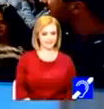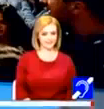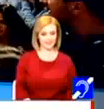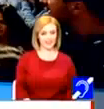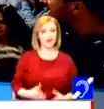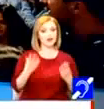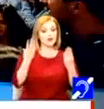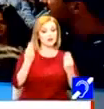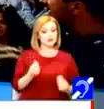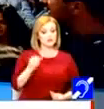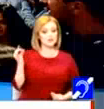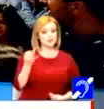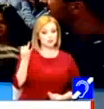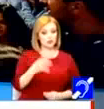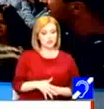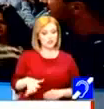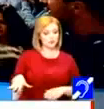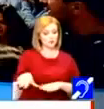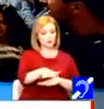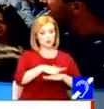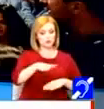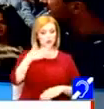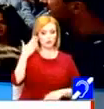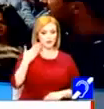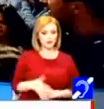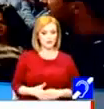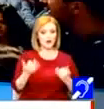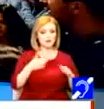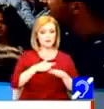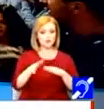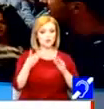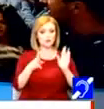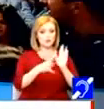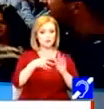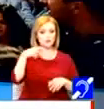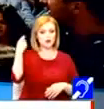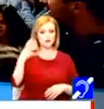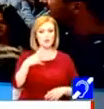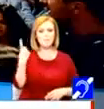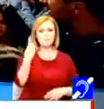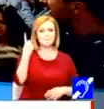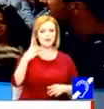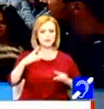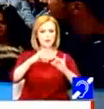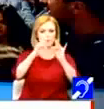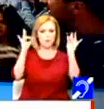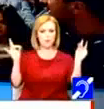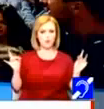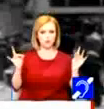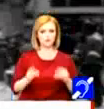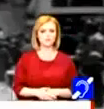Zi istorică cu o puternică semnificație pentru întregul spațiu românesc. Astăzi se împlinesc 29 de ani de la primul pod de flori peste Prut.